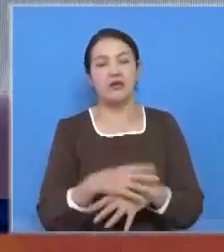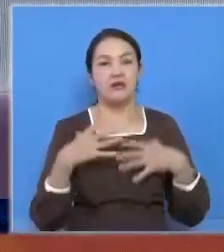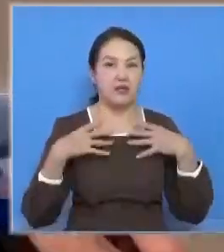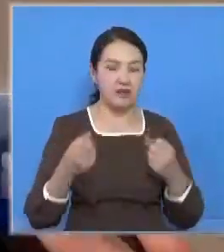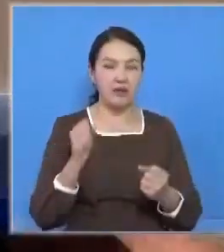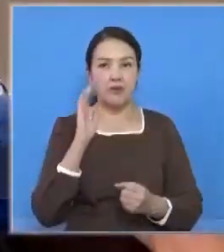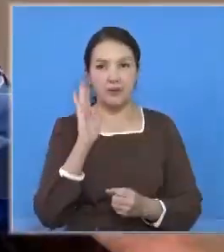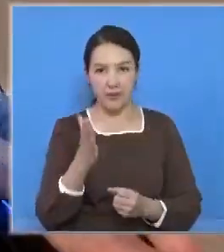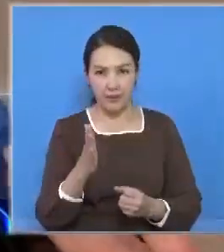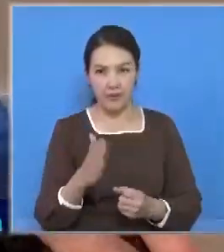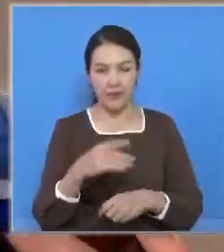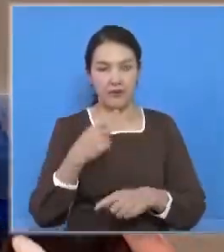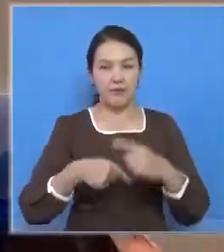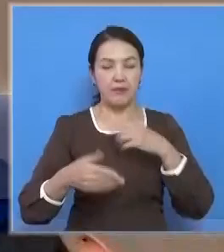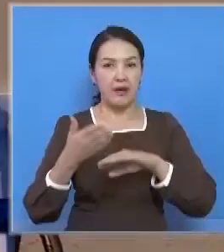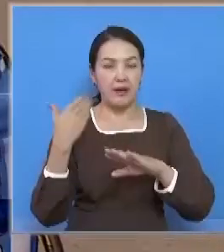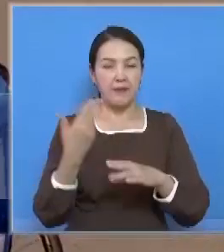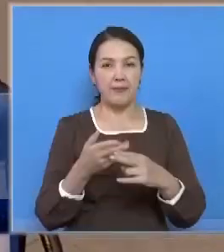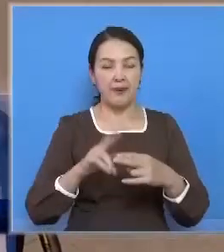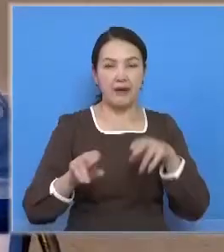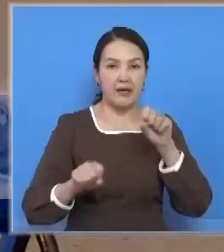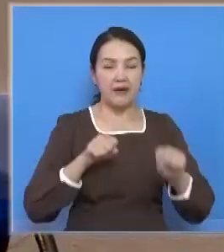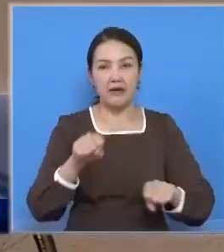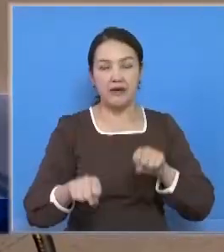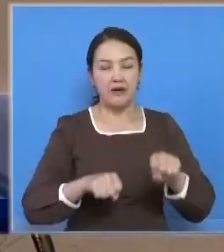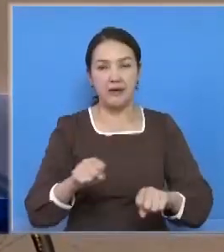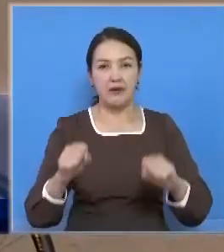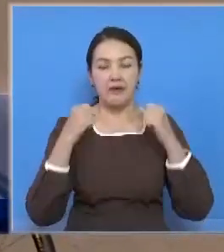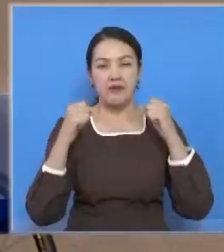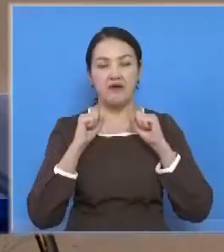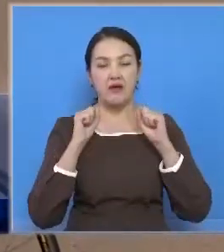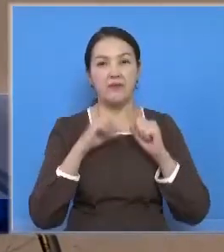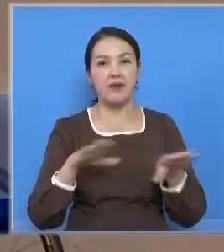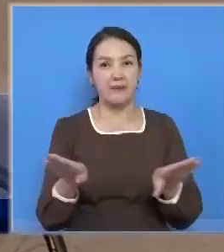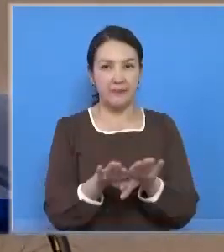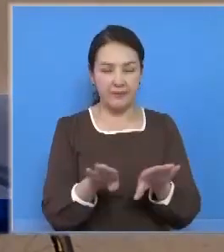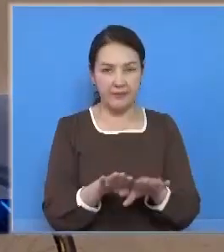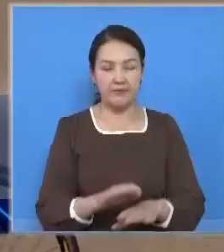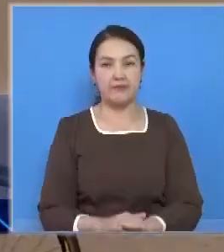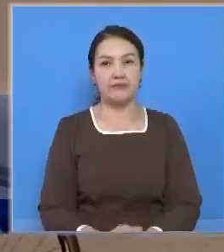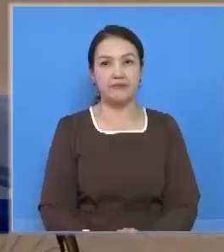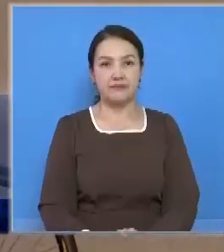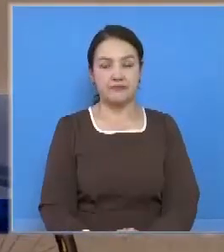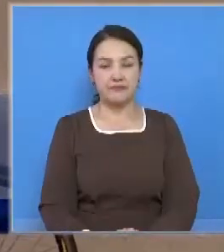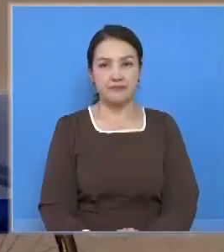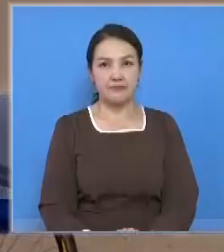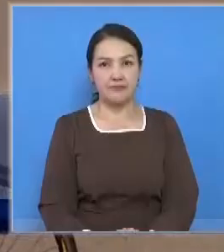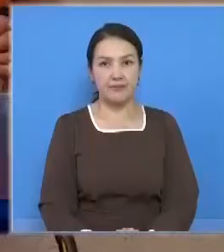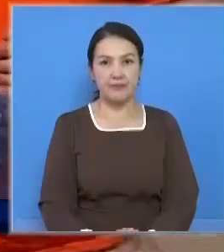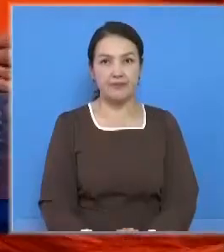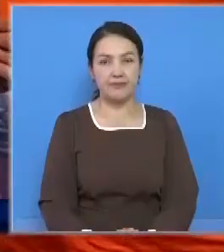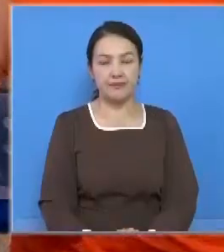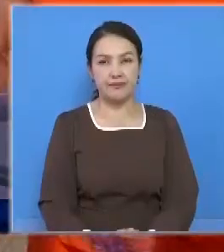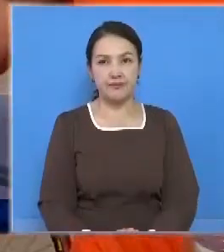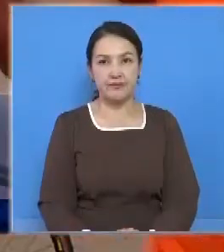керек дейді бабаларымыз. Сондықтан сондай үлкен жолдың бірі әркім өзінің денсаулығына өз жауап беру керек, өз айналысу